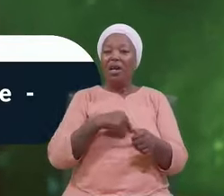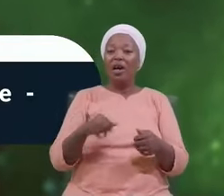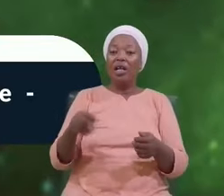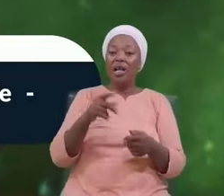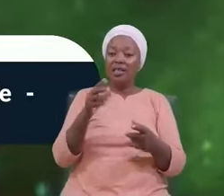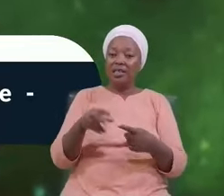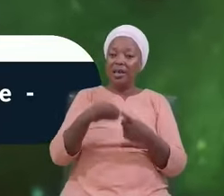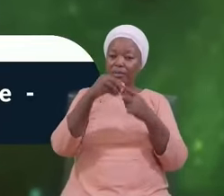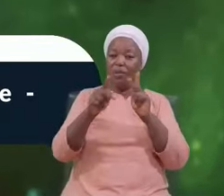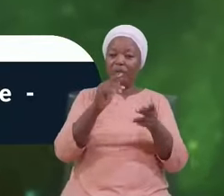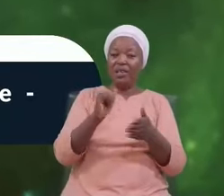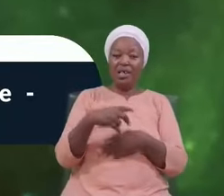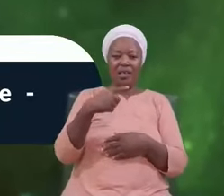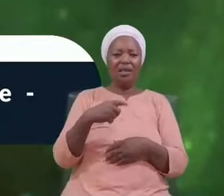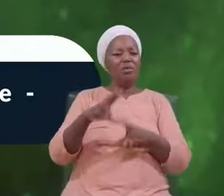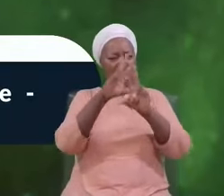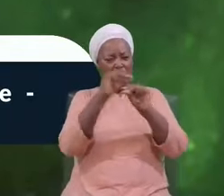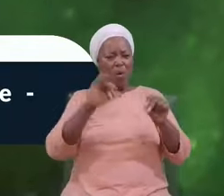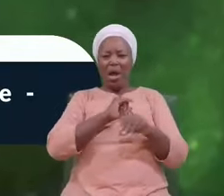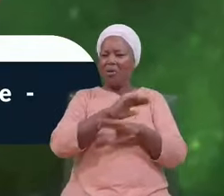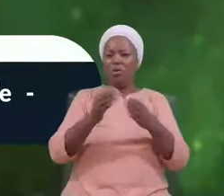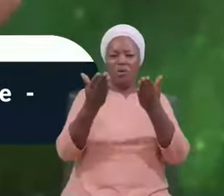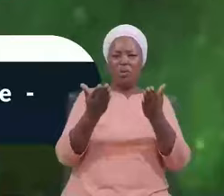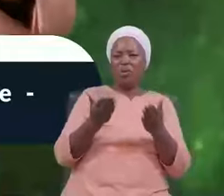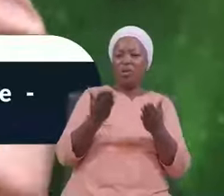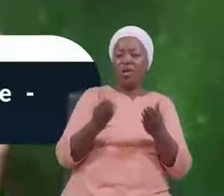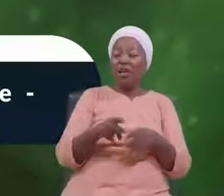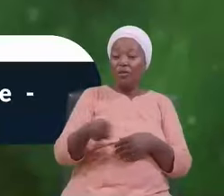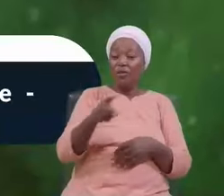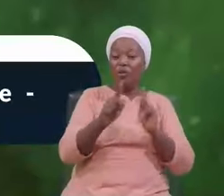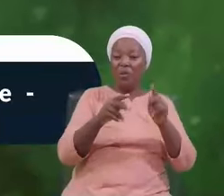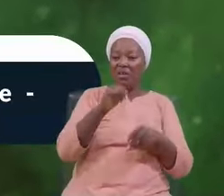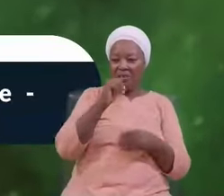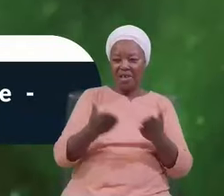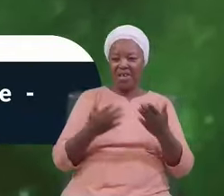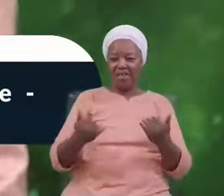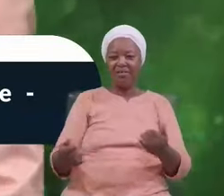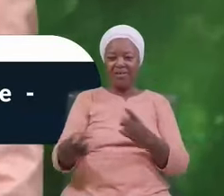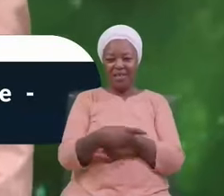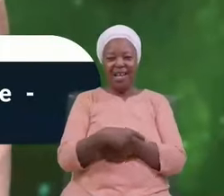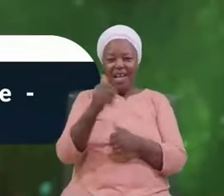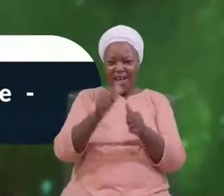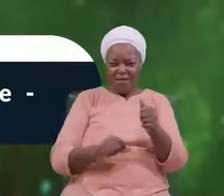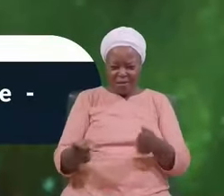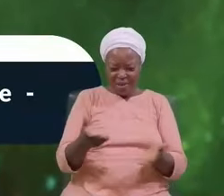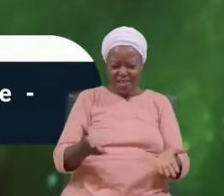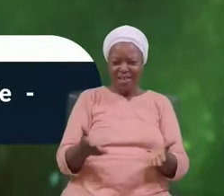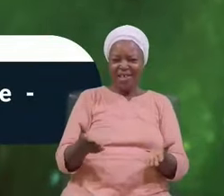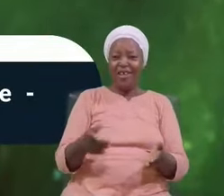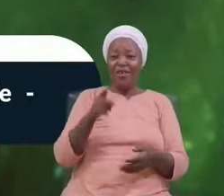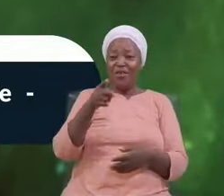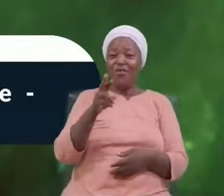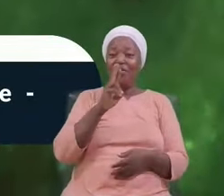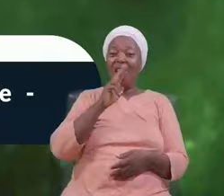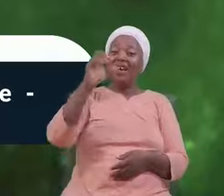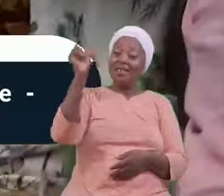sauf ceux qui disent non, moi je ne veux pas, ces gens ne sont pas là ce jour. tout le monde qui est ici, vous êtes des gens qui